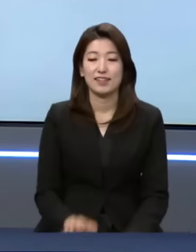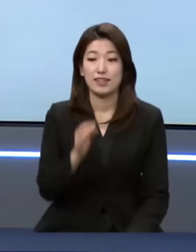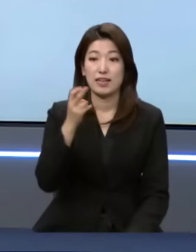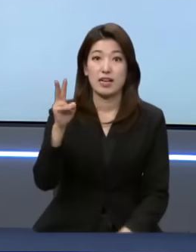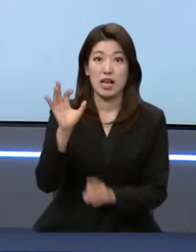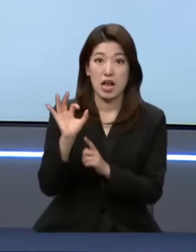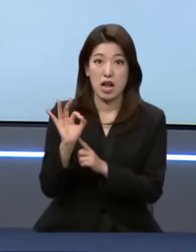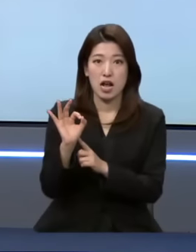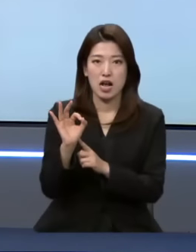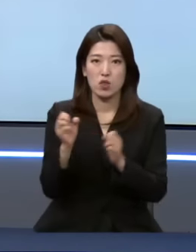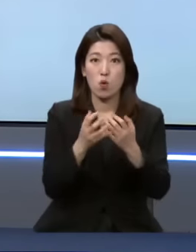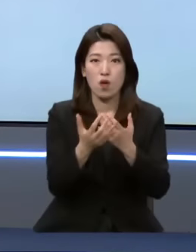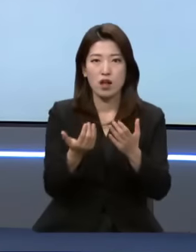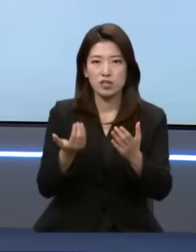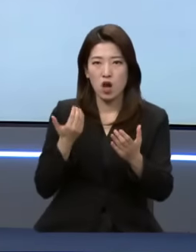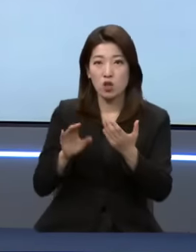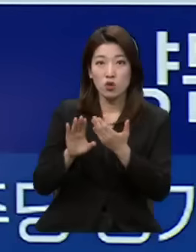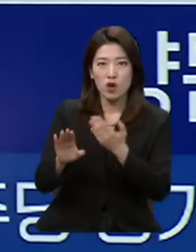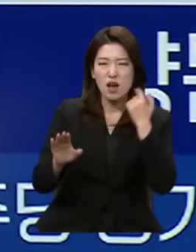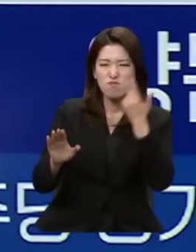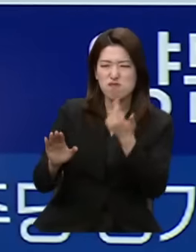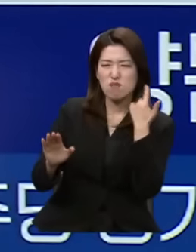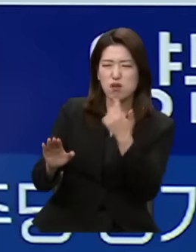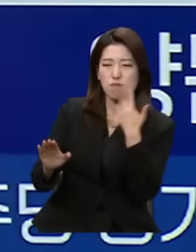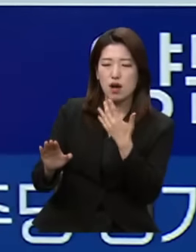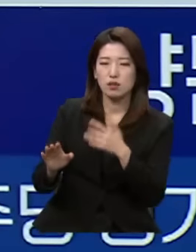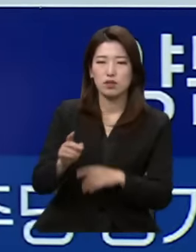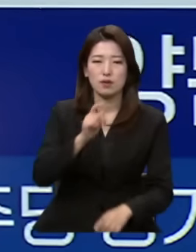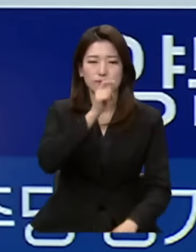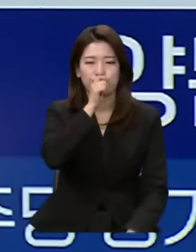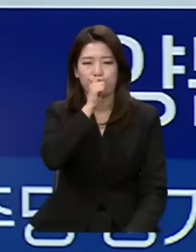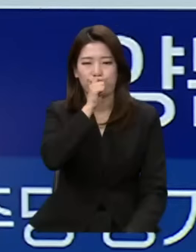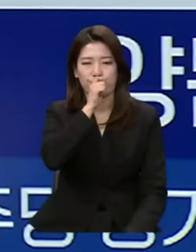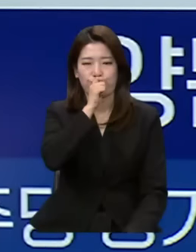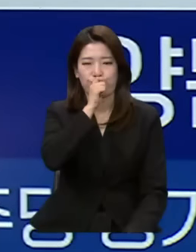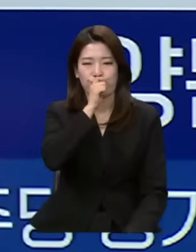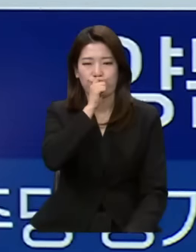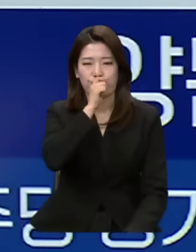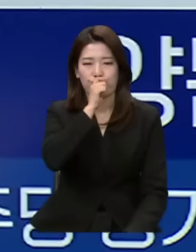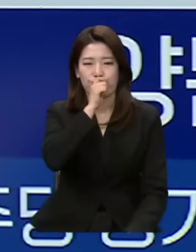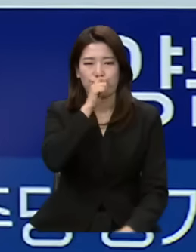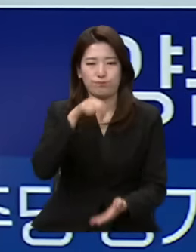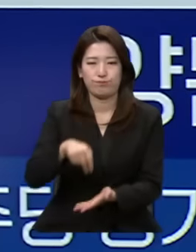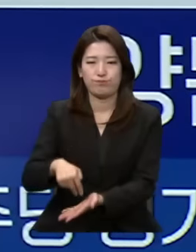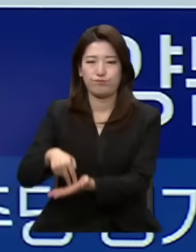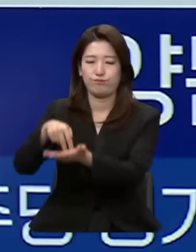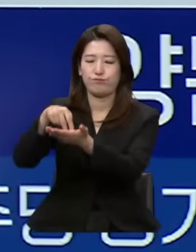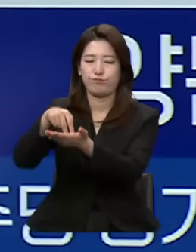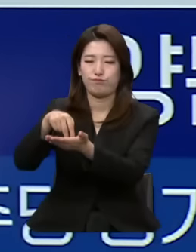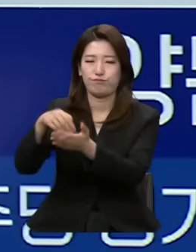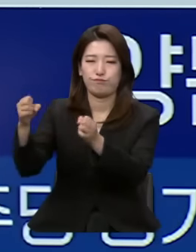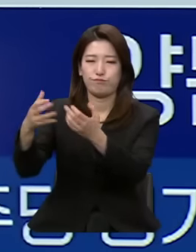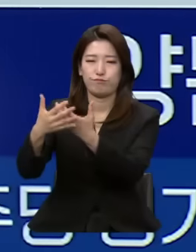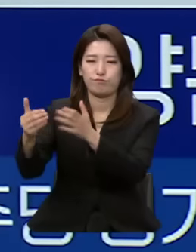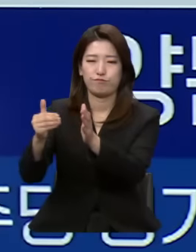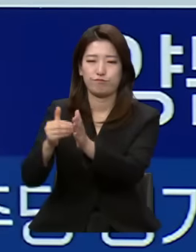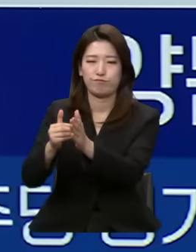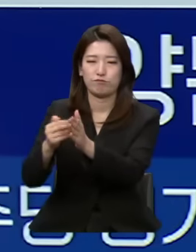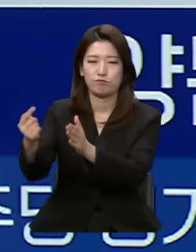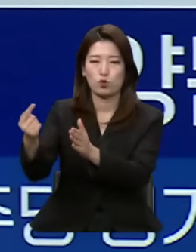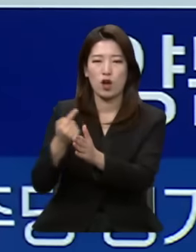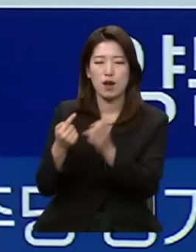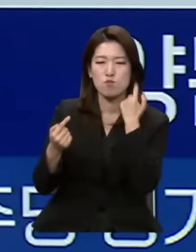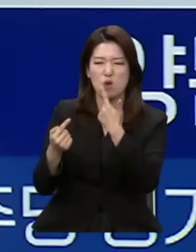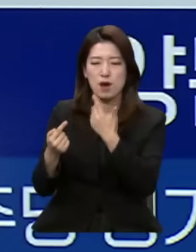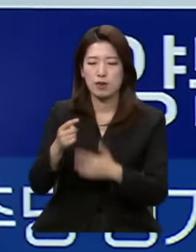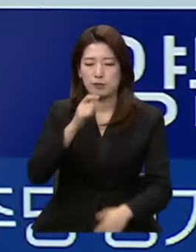기자가 물어보니까 일단 양문석 후보는 입 딱 닫고 일단 들어가죠 그리고 장성민 후보는 내가 토론에서 이게